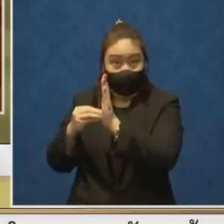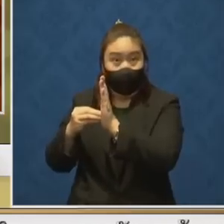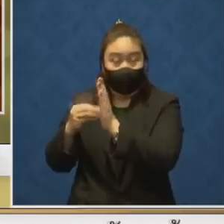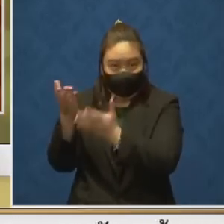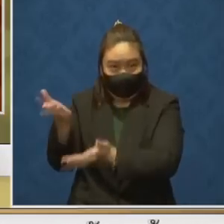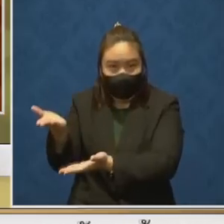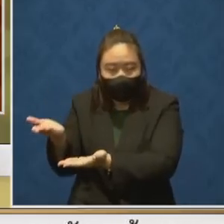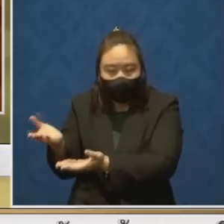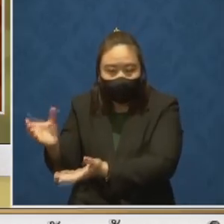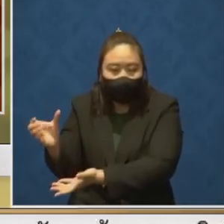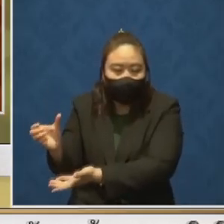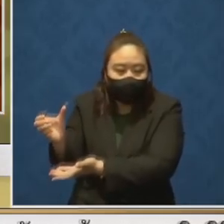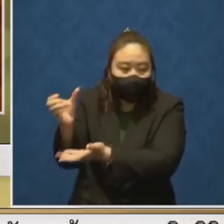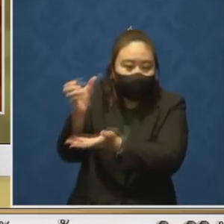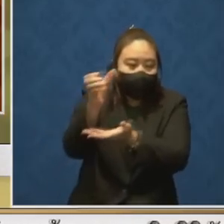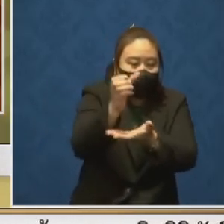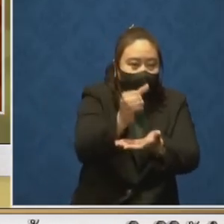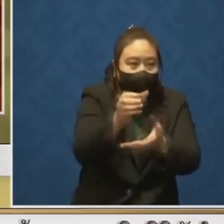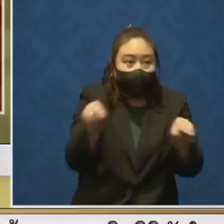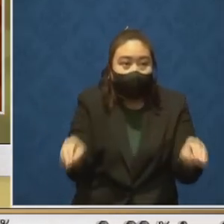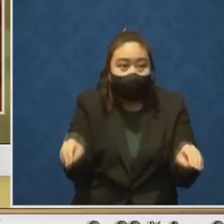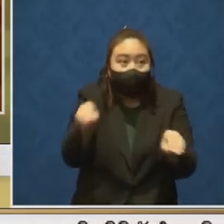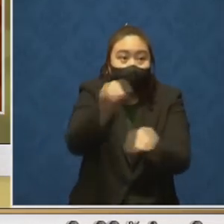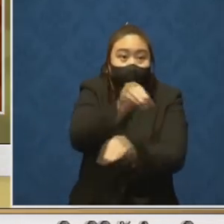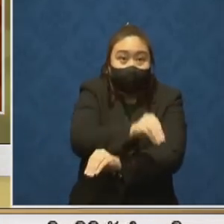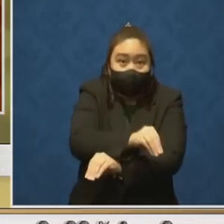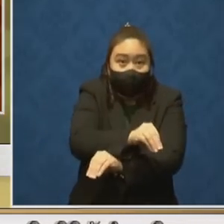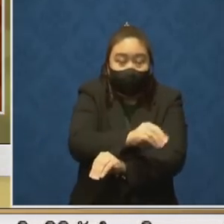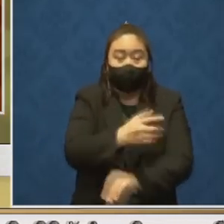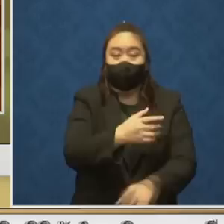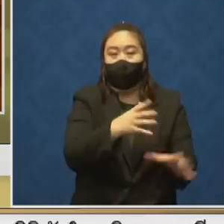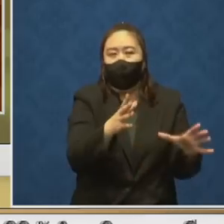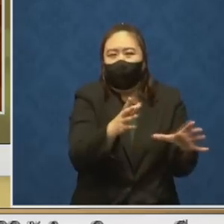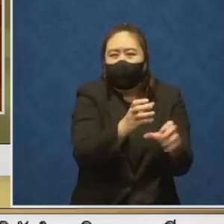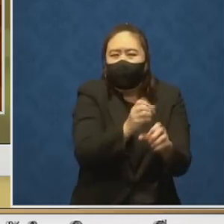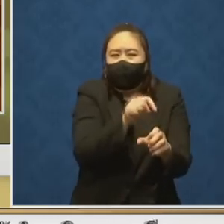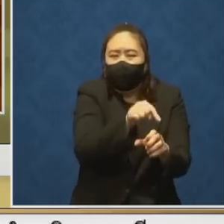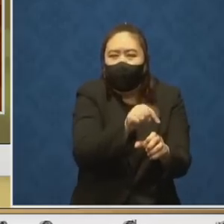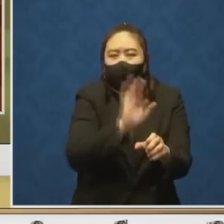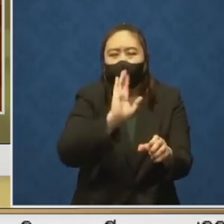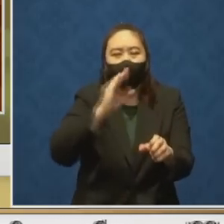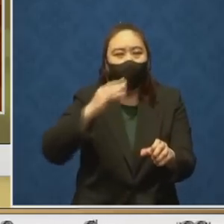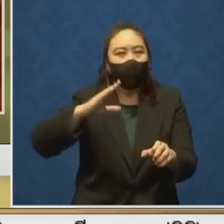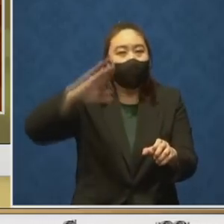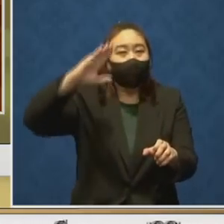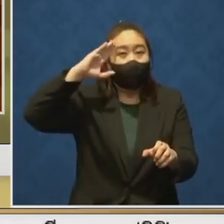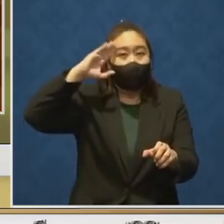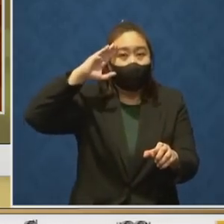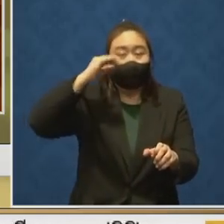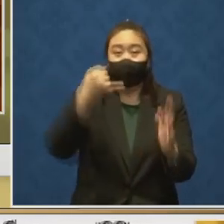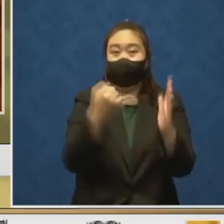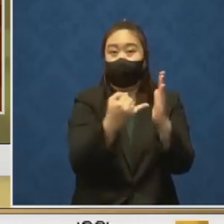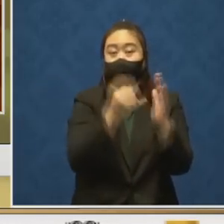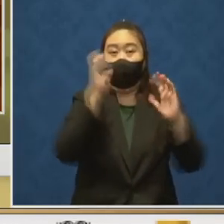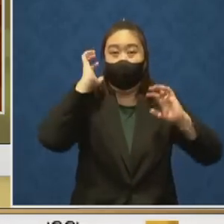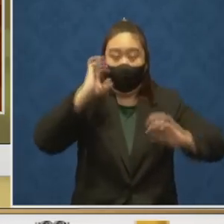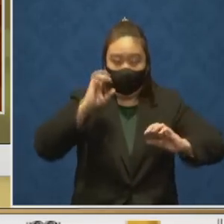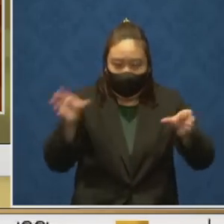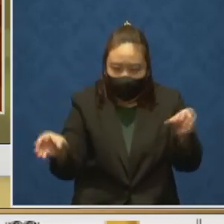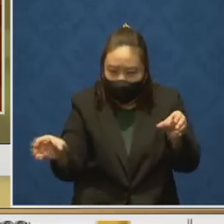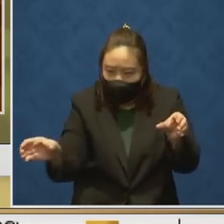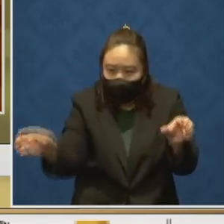5.แทนที่อัุสาวรี พระยาพหลใสูกลางทหารปืนใหญ่5.่ายภูมิพลจังหวดลบบุรี